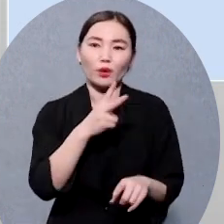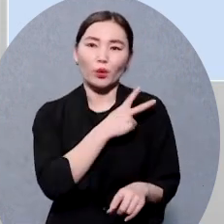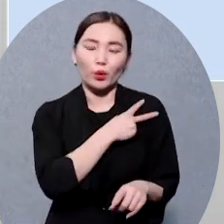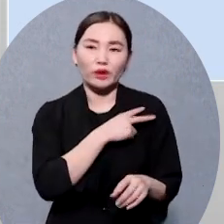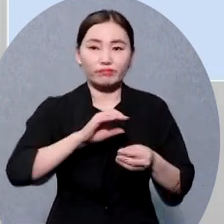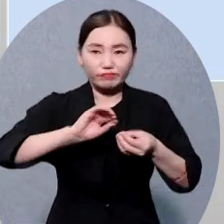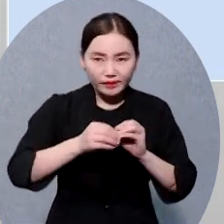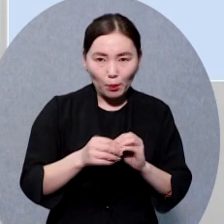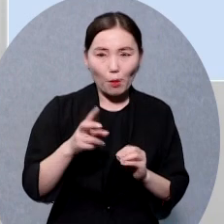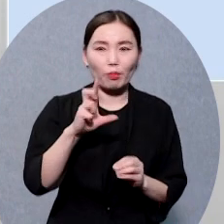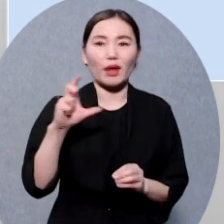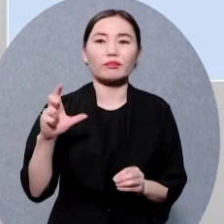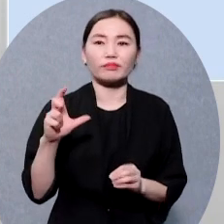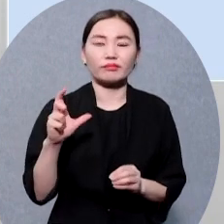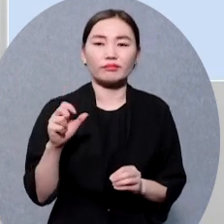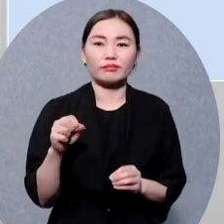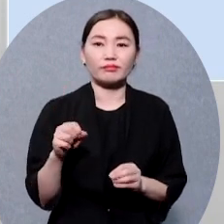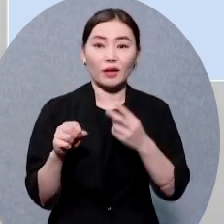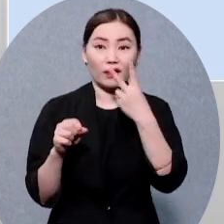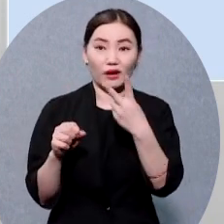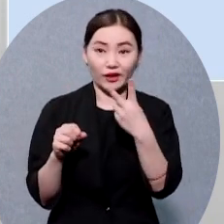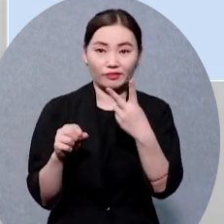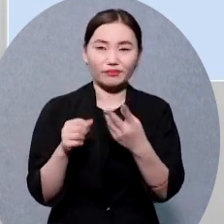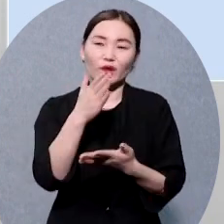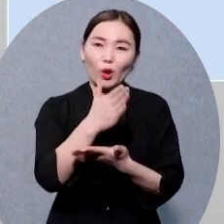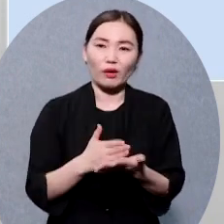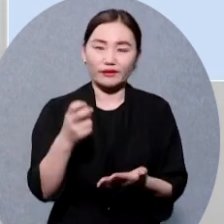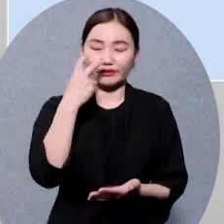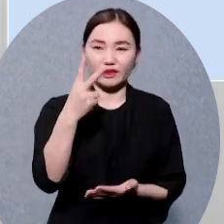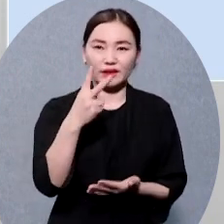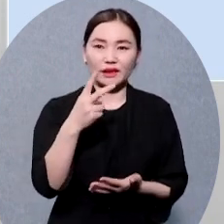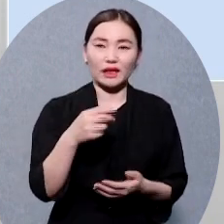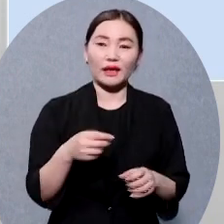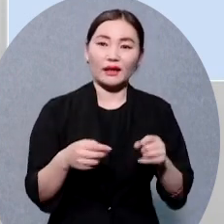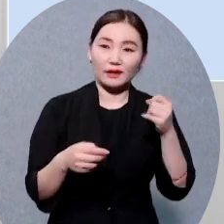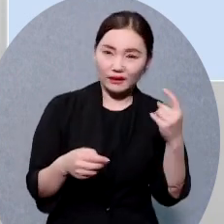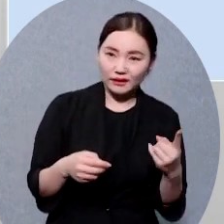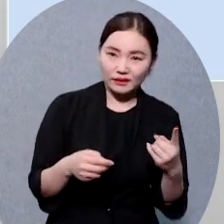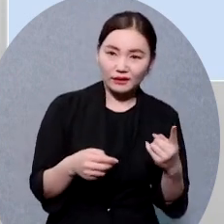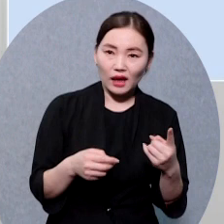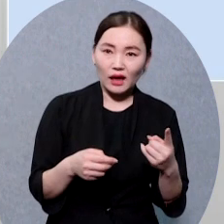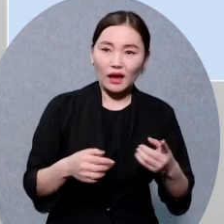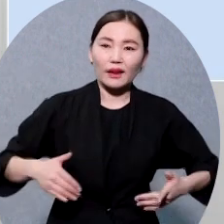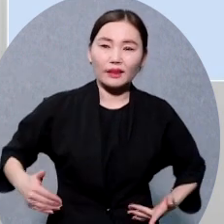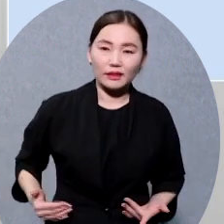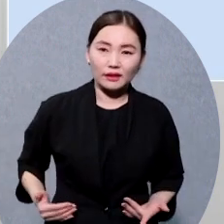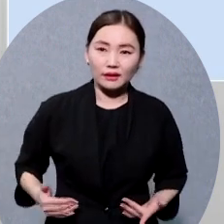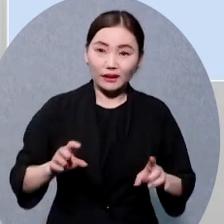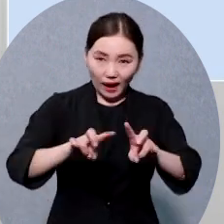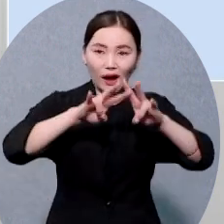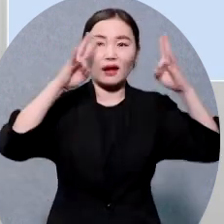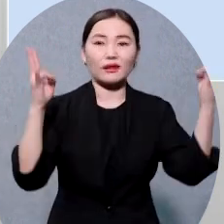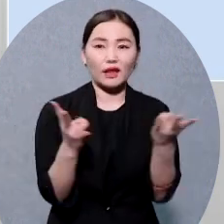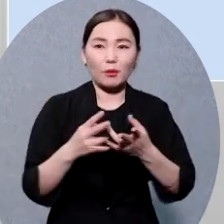Монголд ийгүү нэвтэрснээр нийгмийн болоод соёл гэгээрлийн хувьд ямар одоо өөрчлөлт шинжилгээг авчирсан бэ? За бүгдээрээ